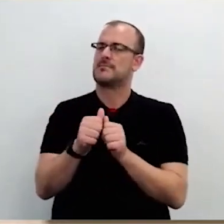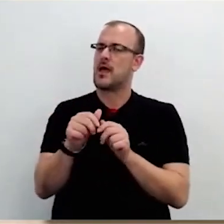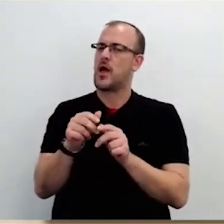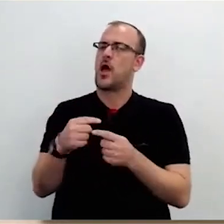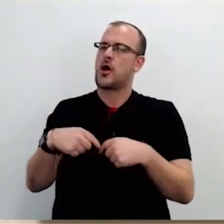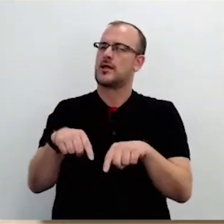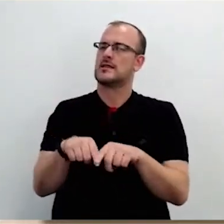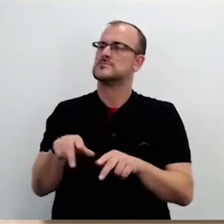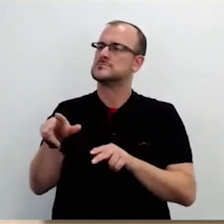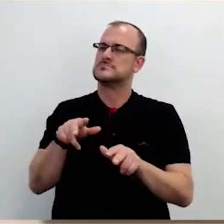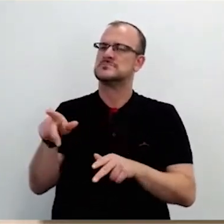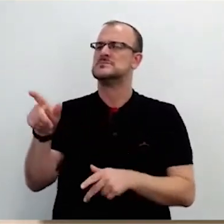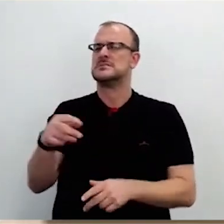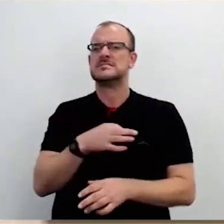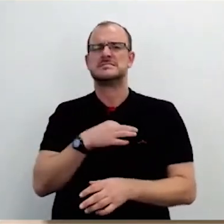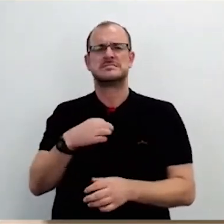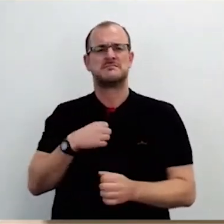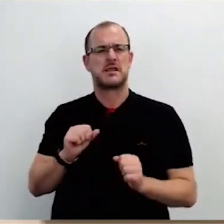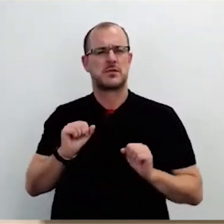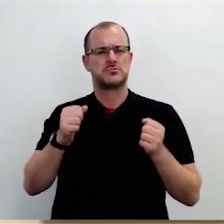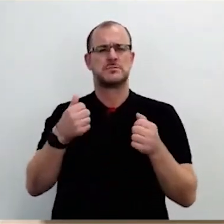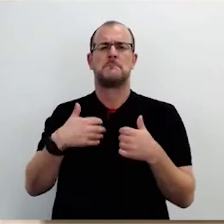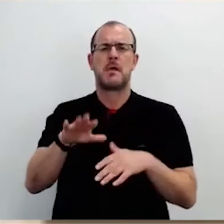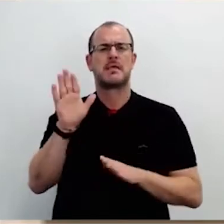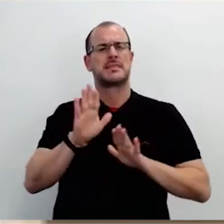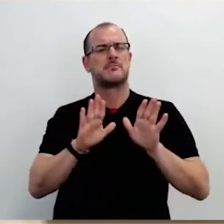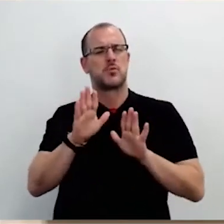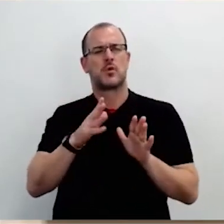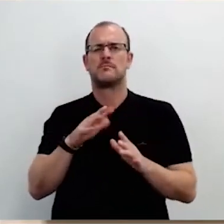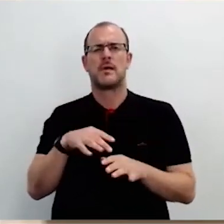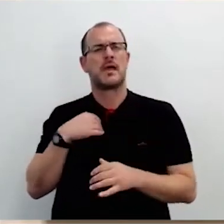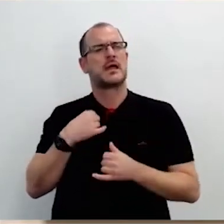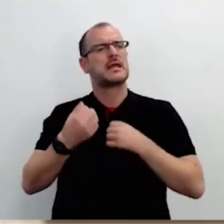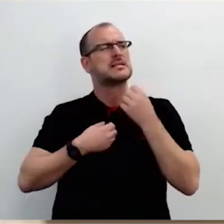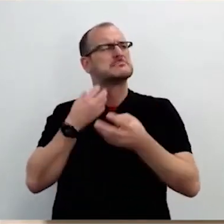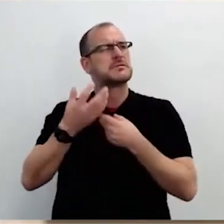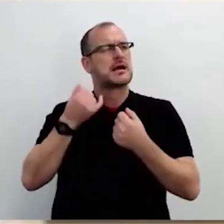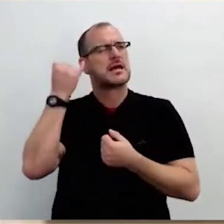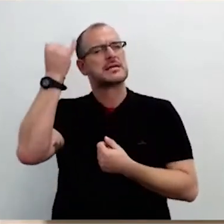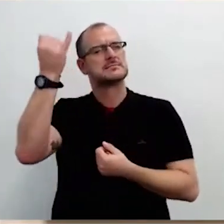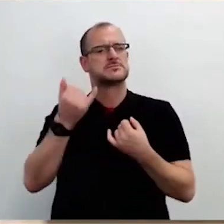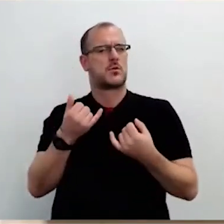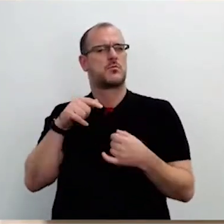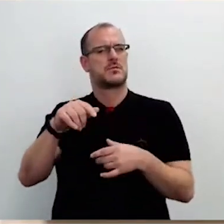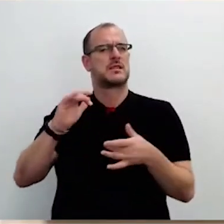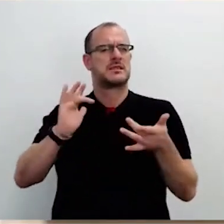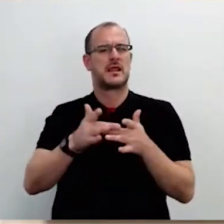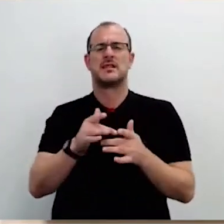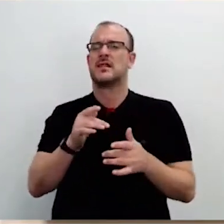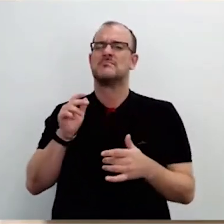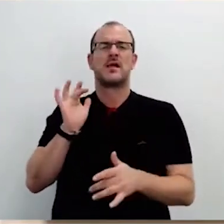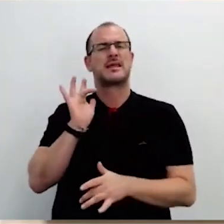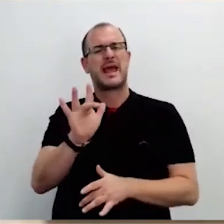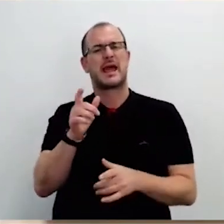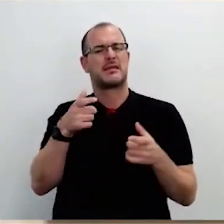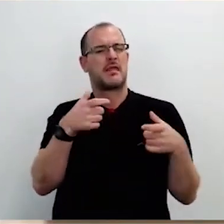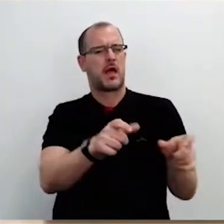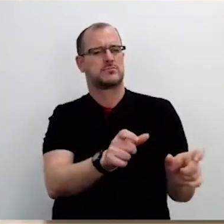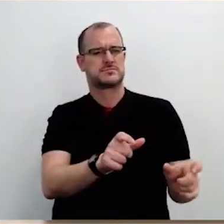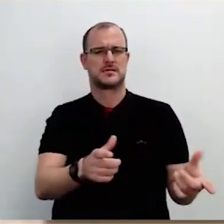für Zivilcourage, für mehr Demokratie, für Inspirationen im Netz und Ausgrenzung und gegen Ausgrenzung